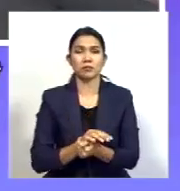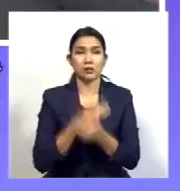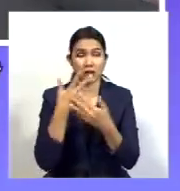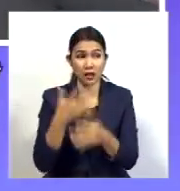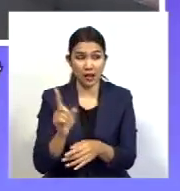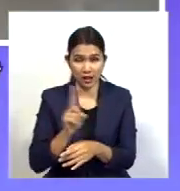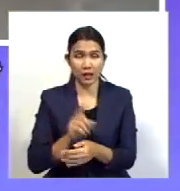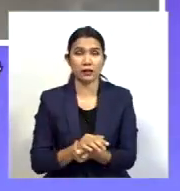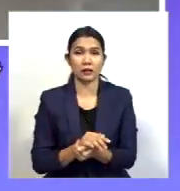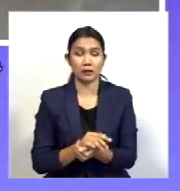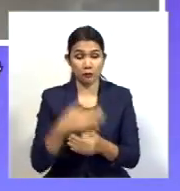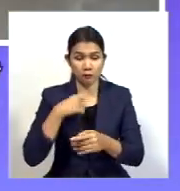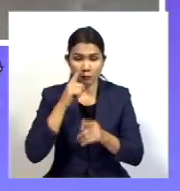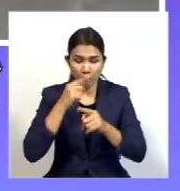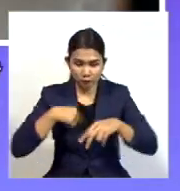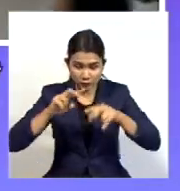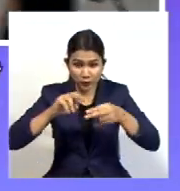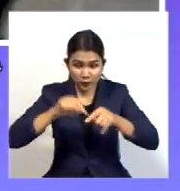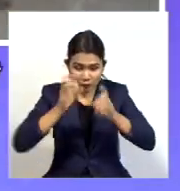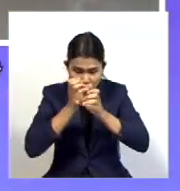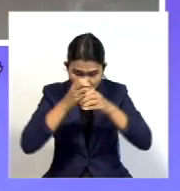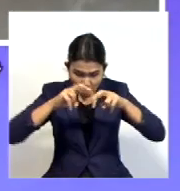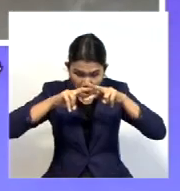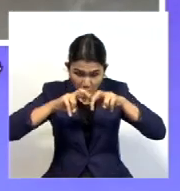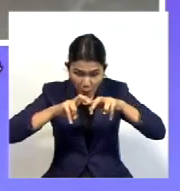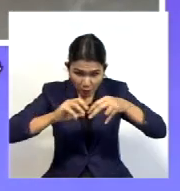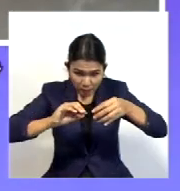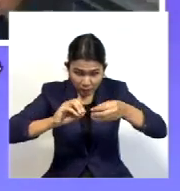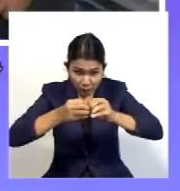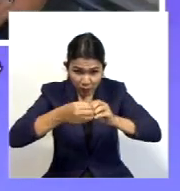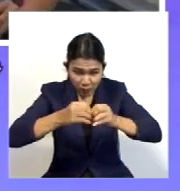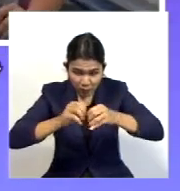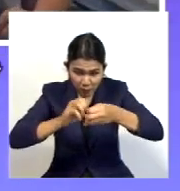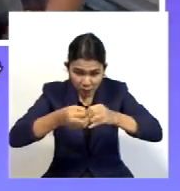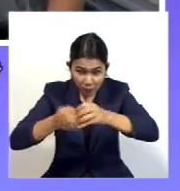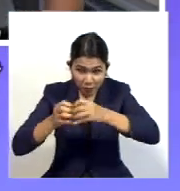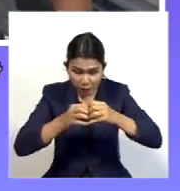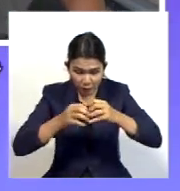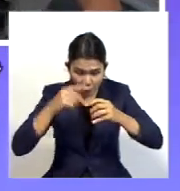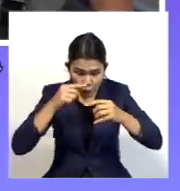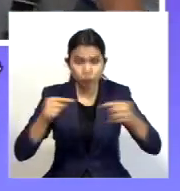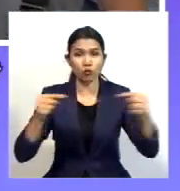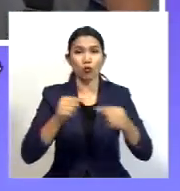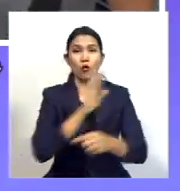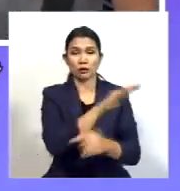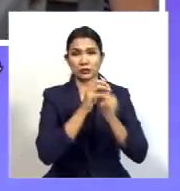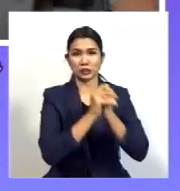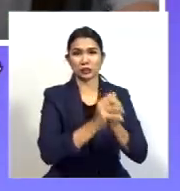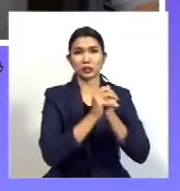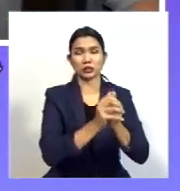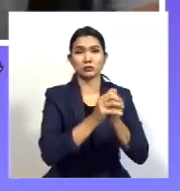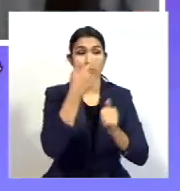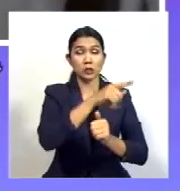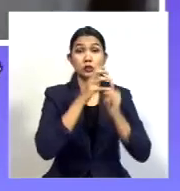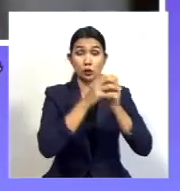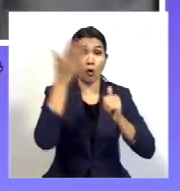เดียวกันเมื่อถอดรหัสพันธุกรรมแล้วก็ตรงกับรหัสพันธุกรรมที่ประเทศจีนได้ประกาศทั่วโลกนะครับ